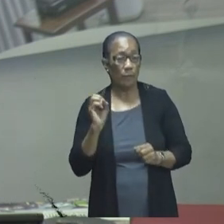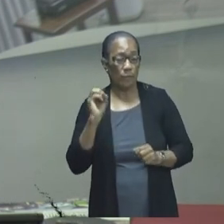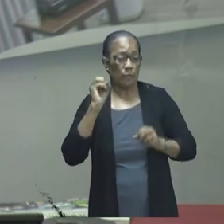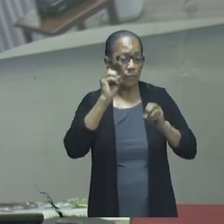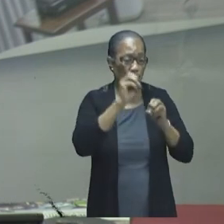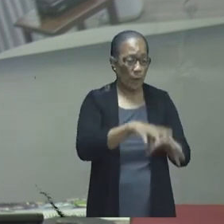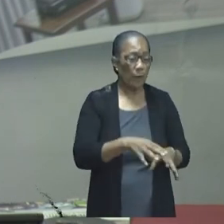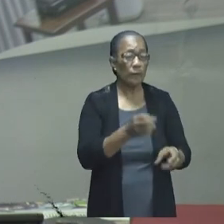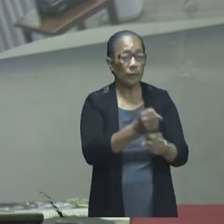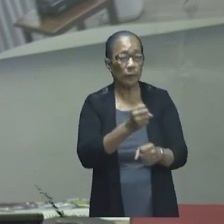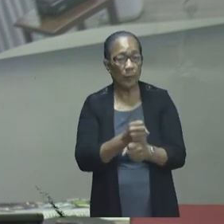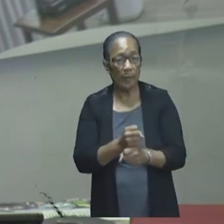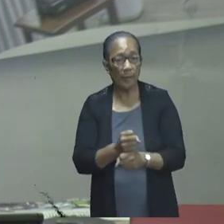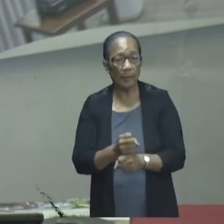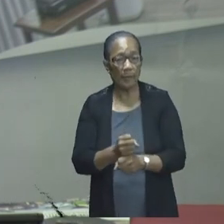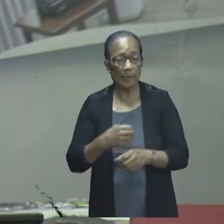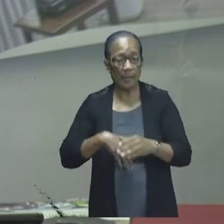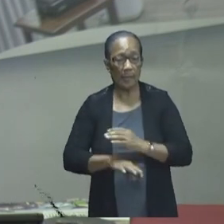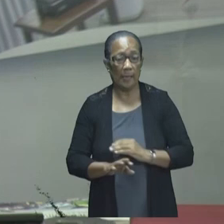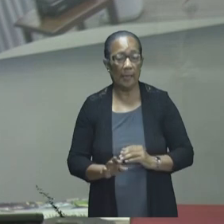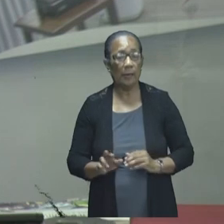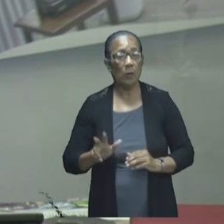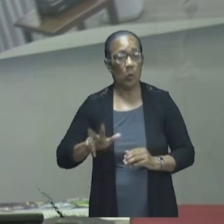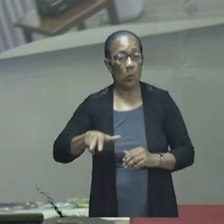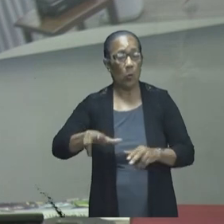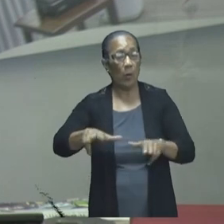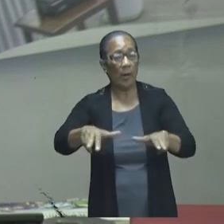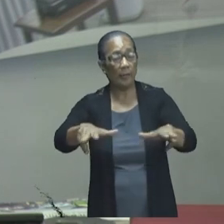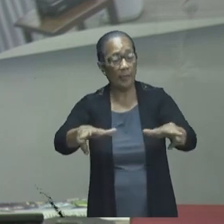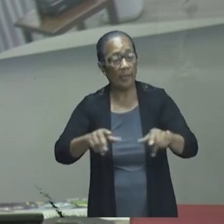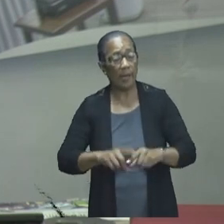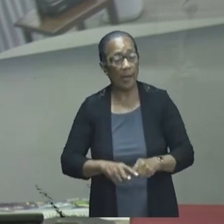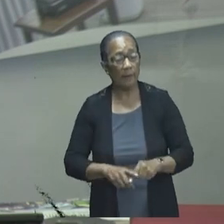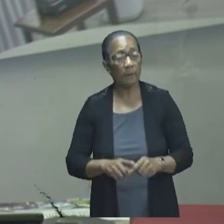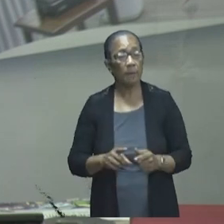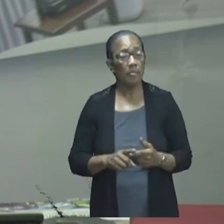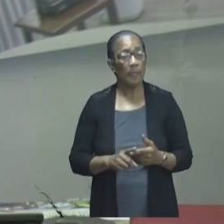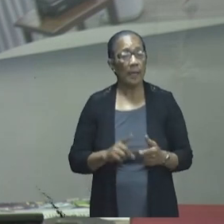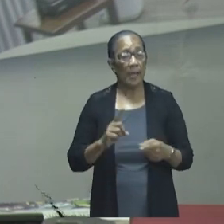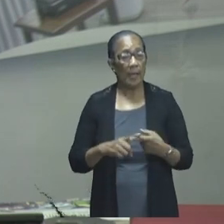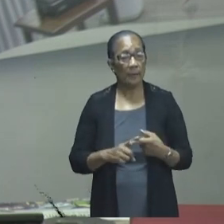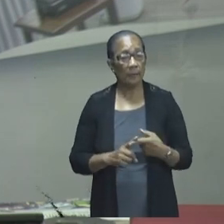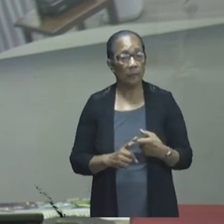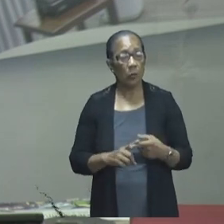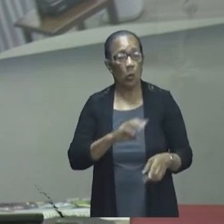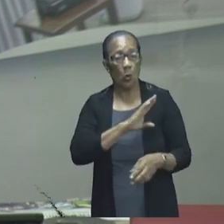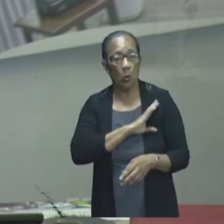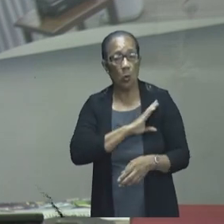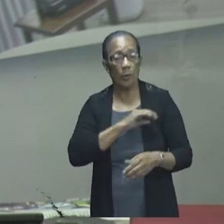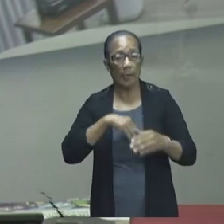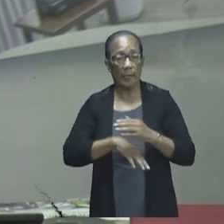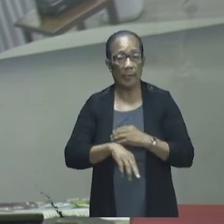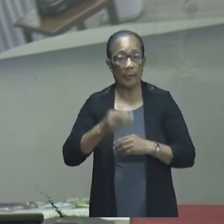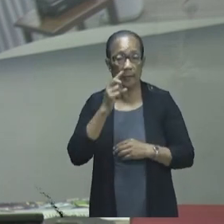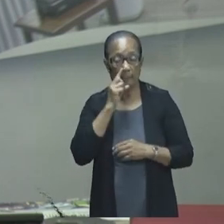of denk dat zal gebaseerd zijn op politiek green area technologie en uiteraard en die keer is een ondernemer bezig om de